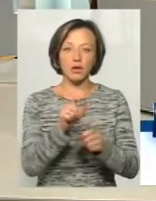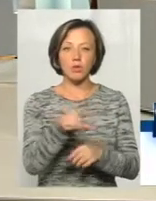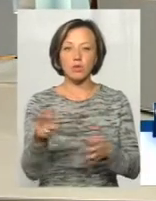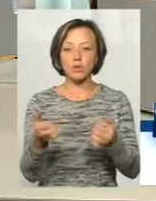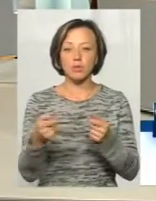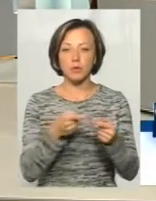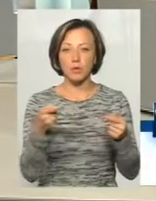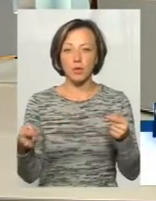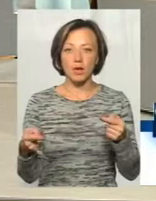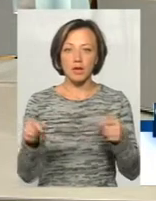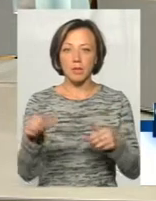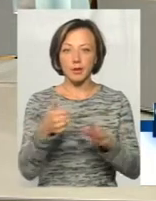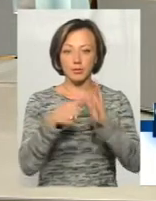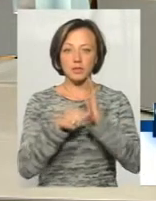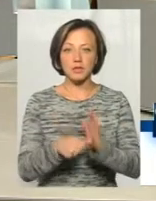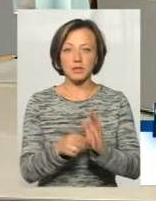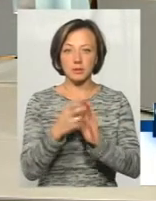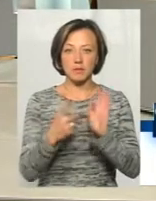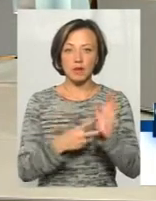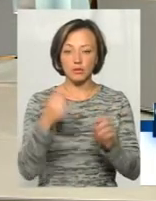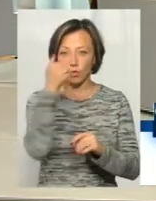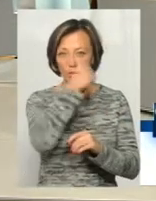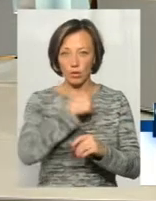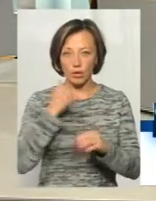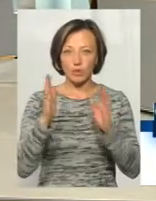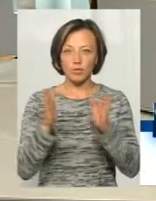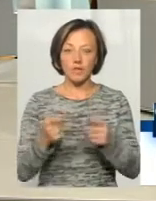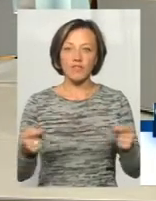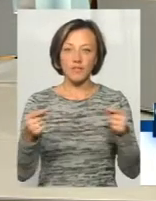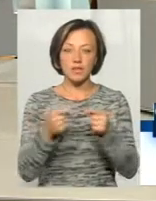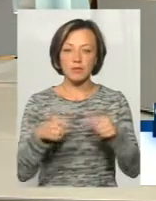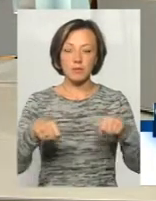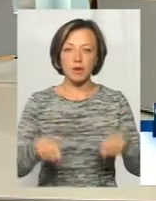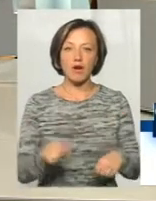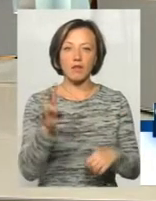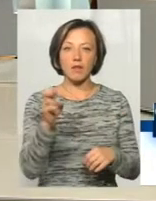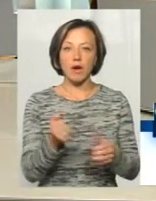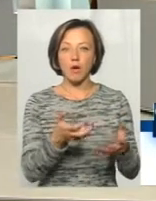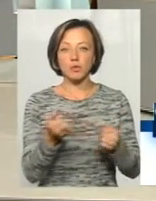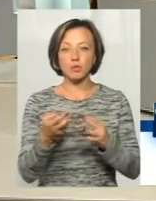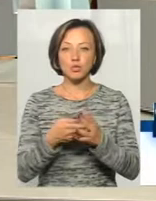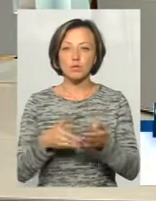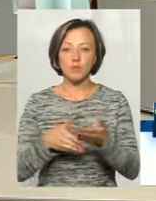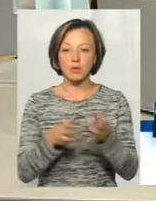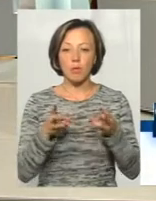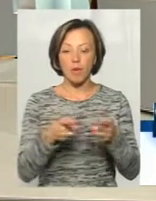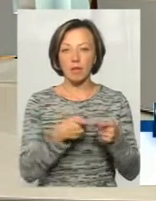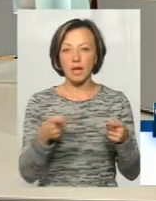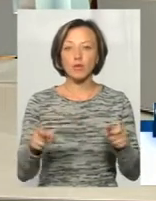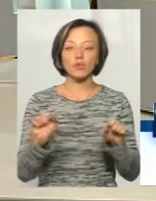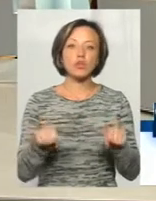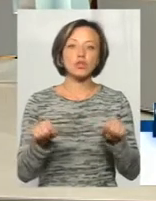отримували протягом першого півріччя 2017 року, буде визначено їх право на отримання субсидій на опалювальний період.